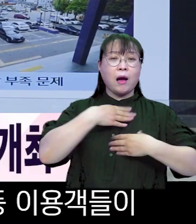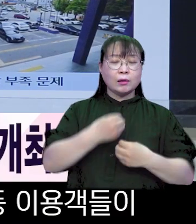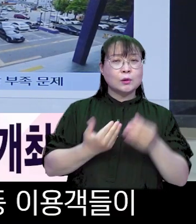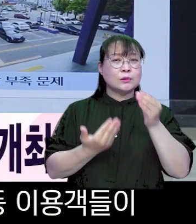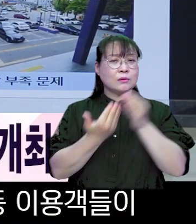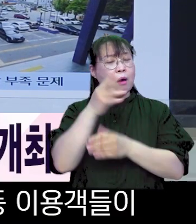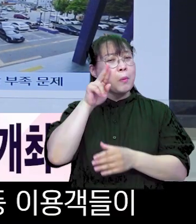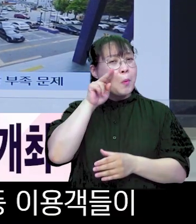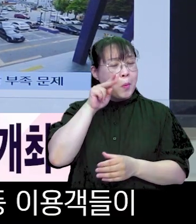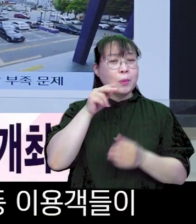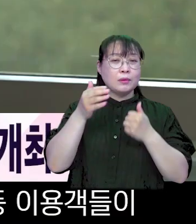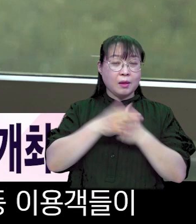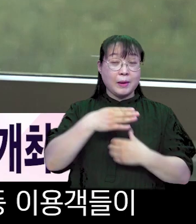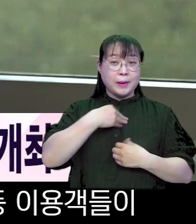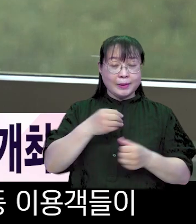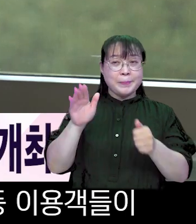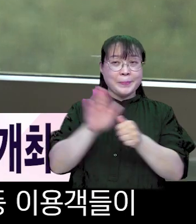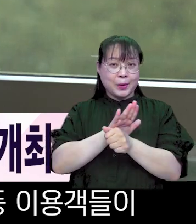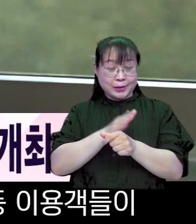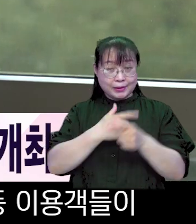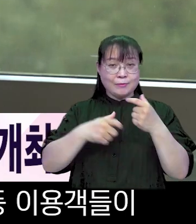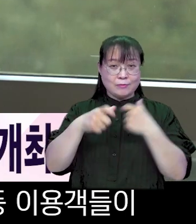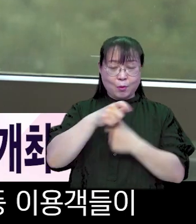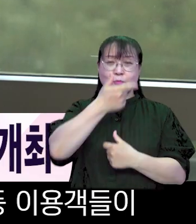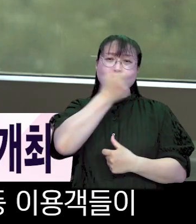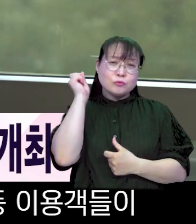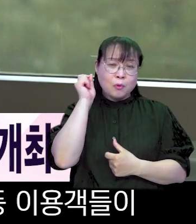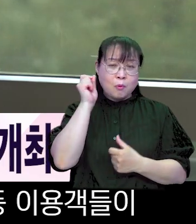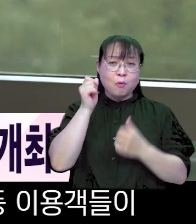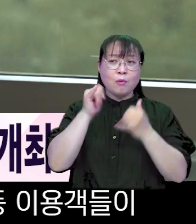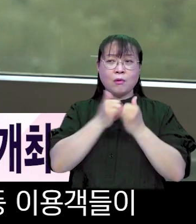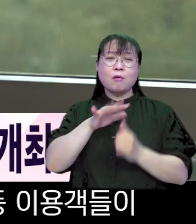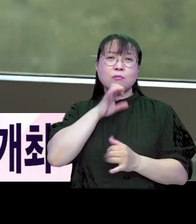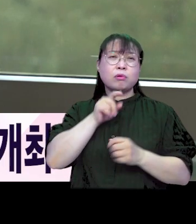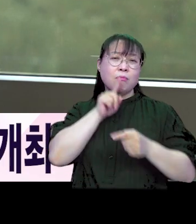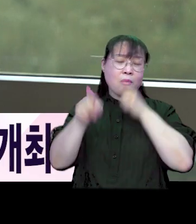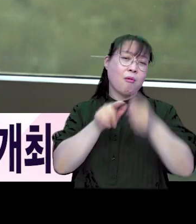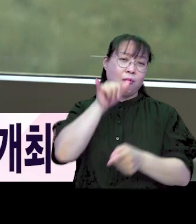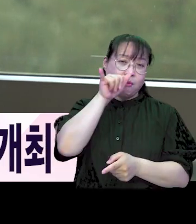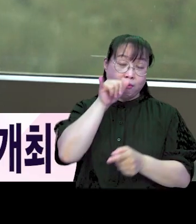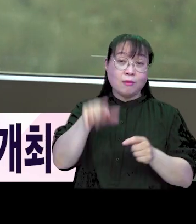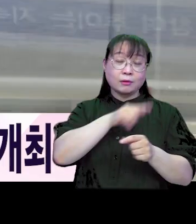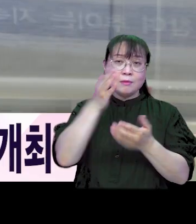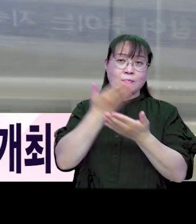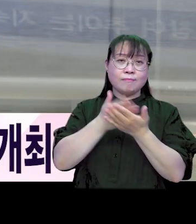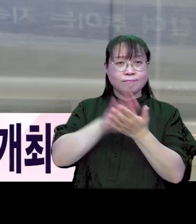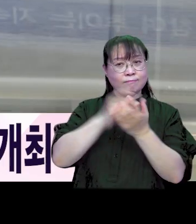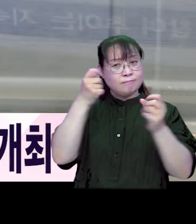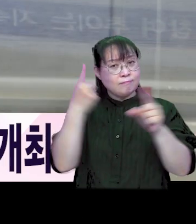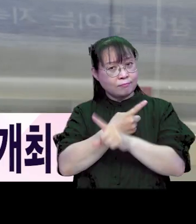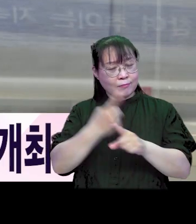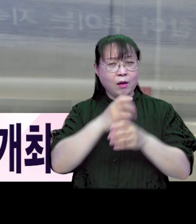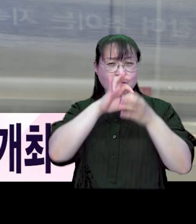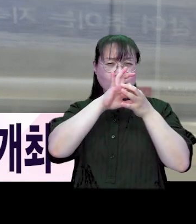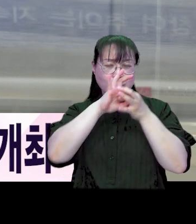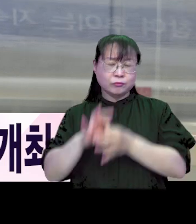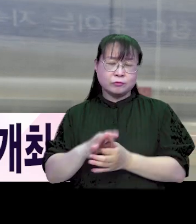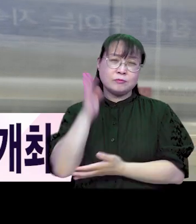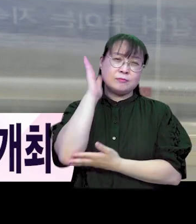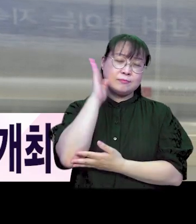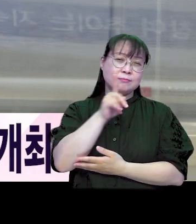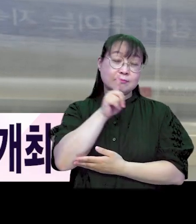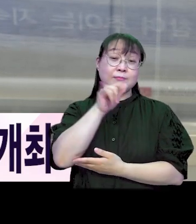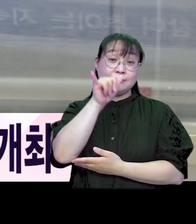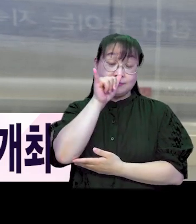인한 안전사고 우려, 안전 편의시설 부족 등 이용객들이 불편을 호소해 개선 필요성이 꾸준히